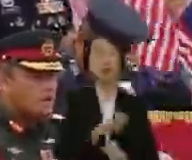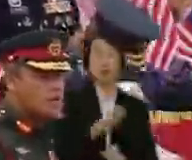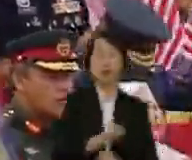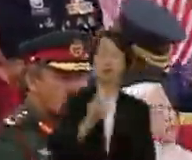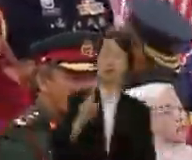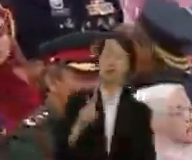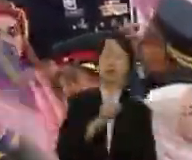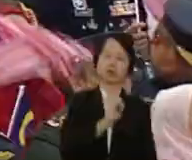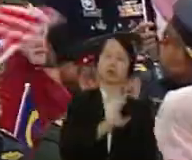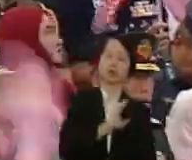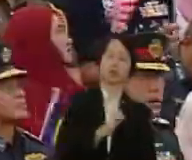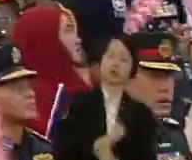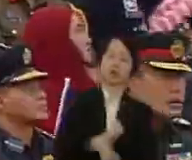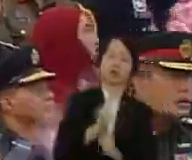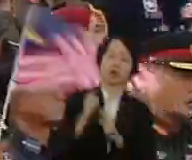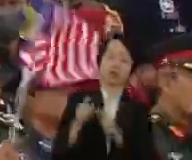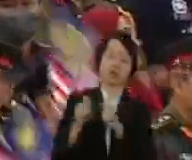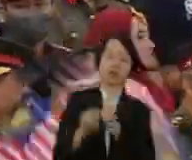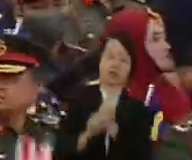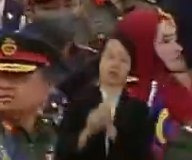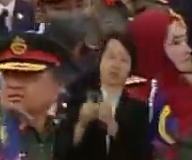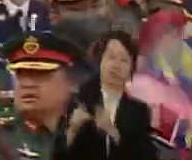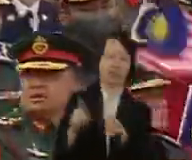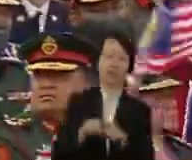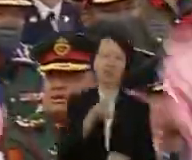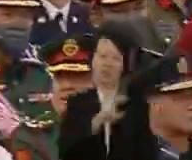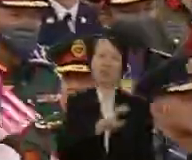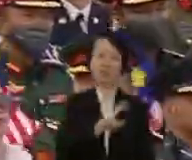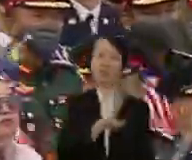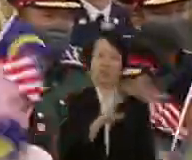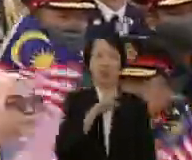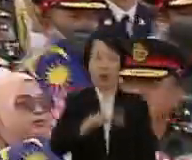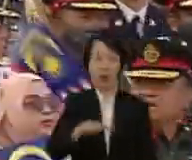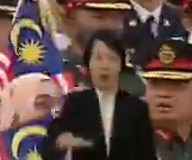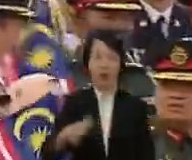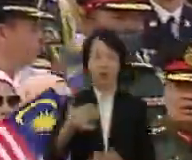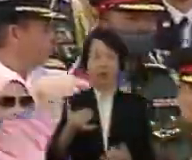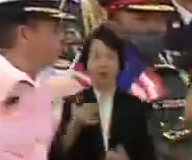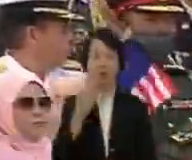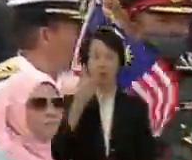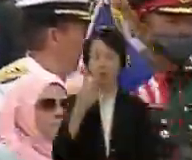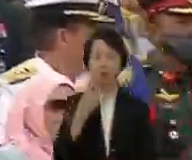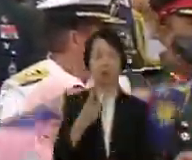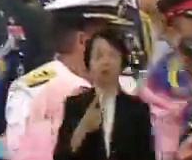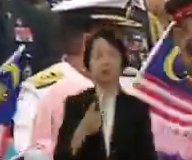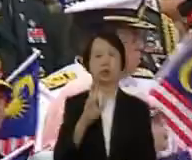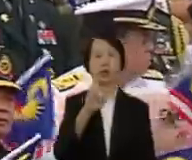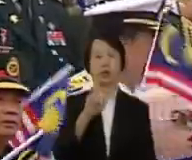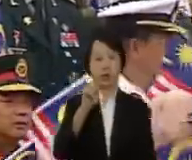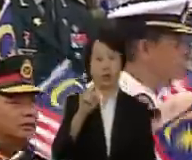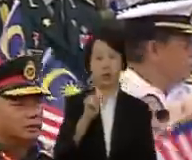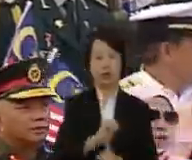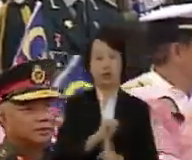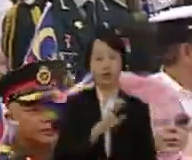atau kerjaya sebagai anggota beruniform dan juga anggota pengaman kita.